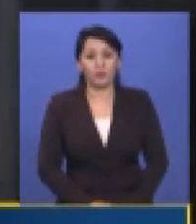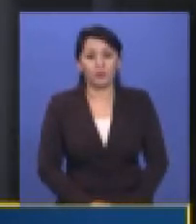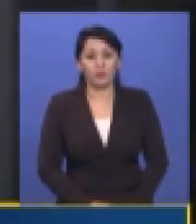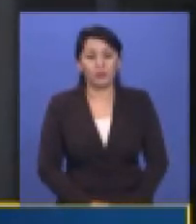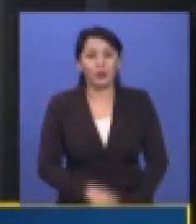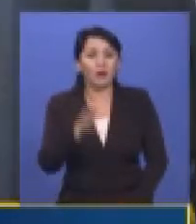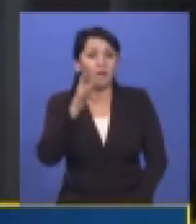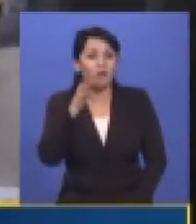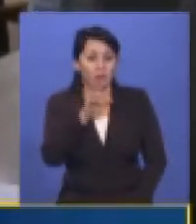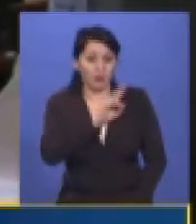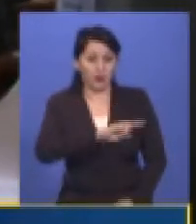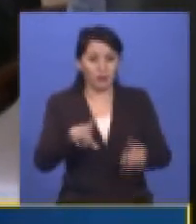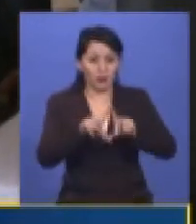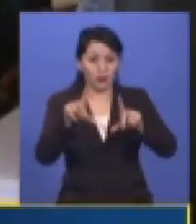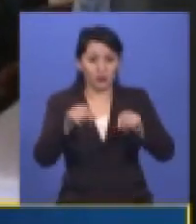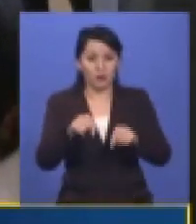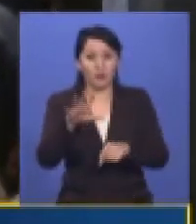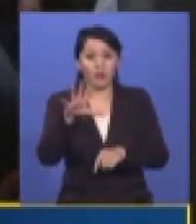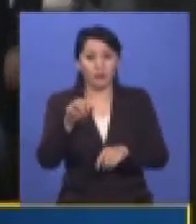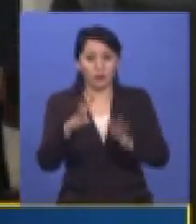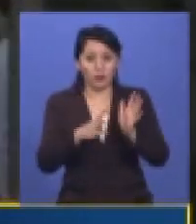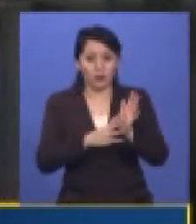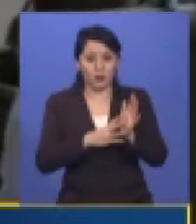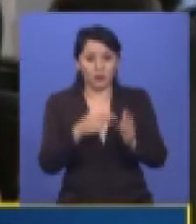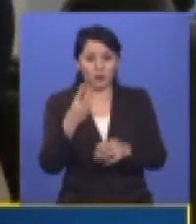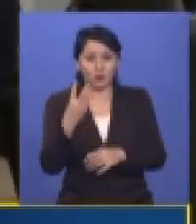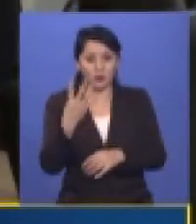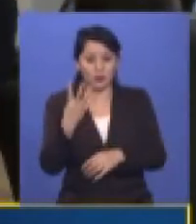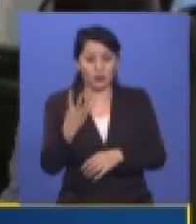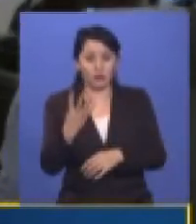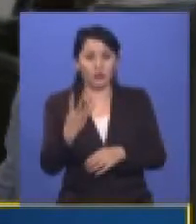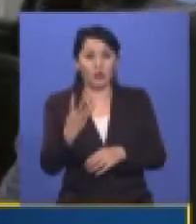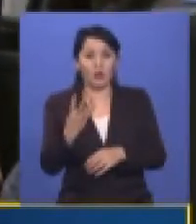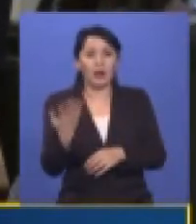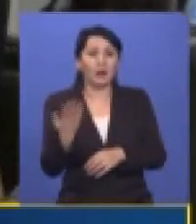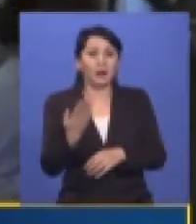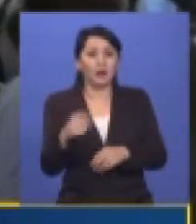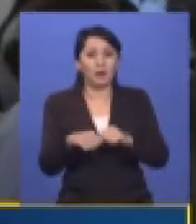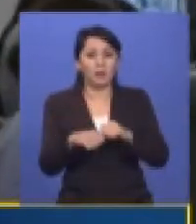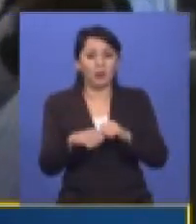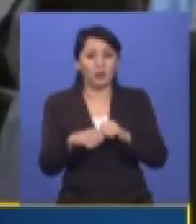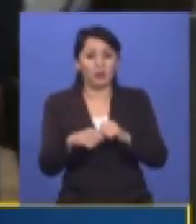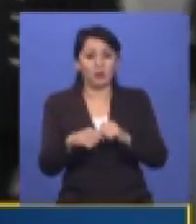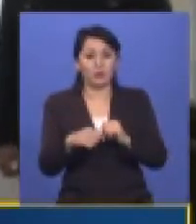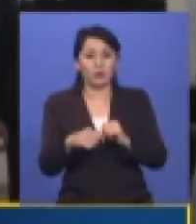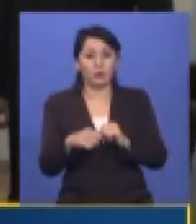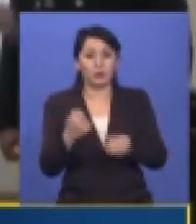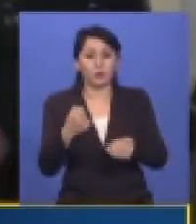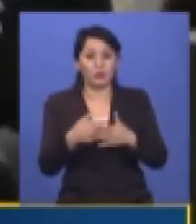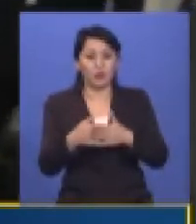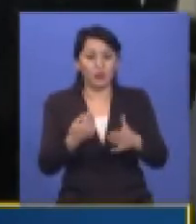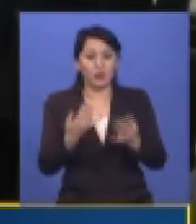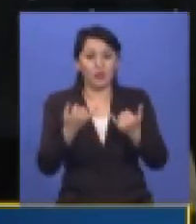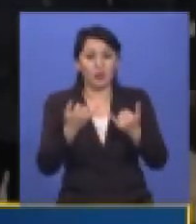сообщение. Обработано какие-то списанный наряд, какие-то, получается, составлены одни протокола. Ну, вот